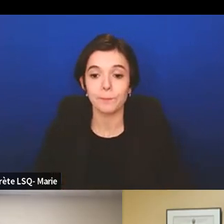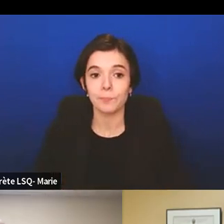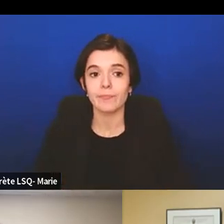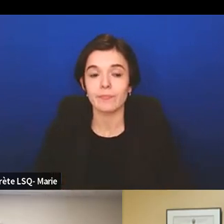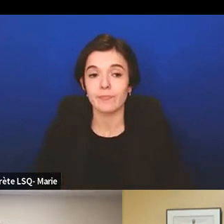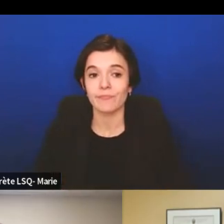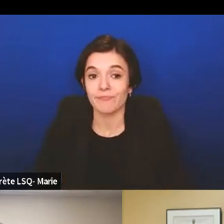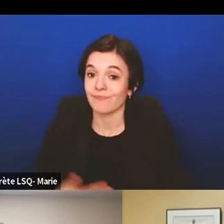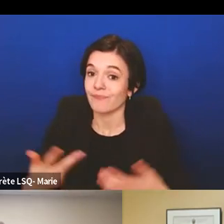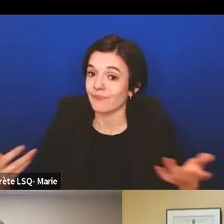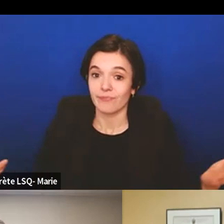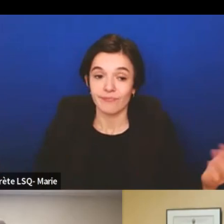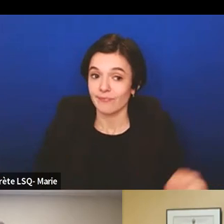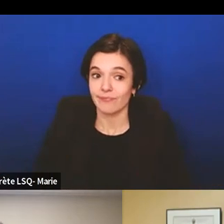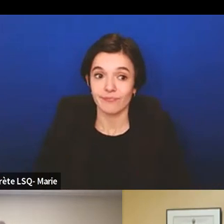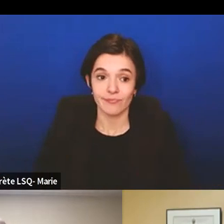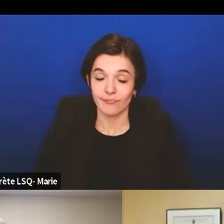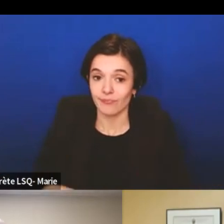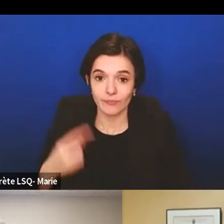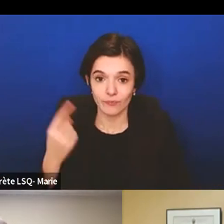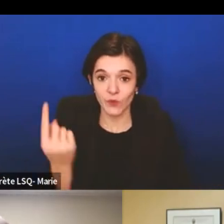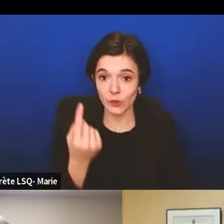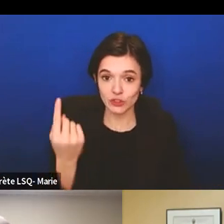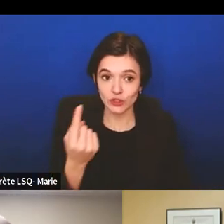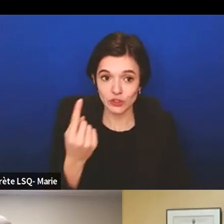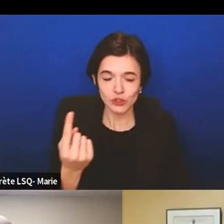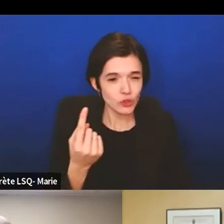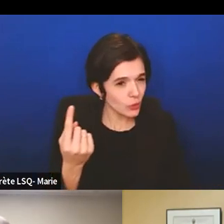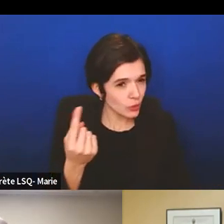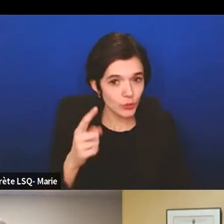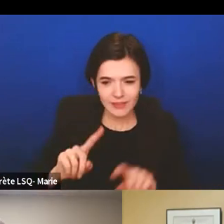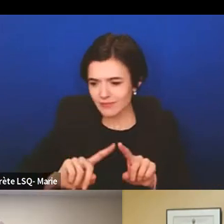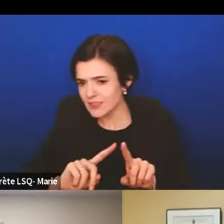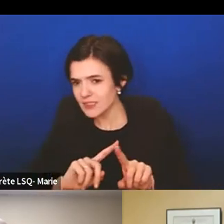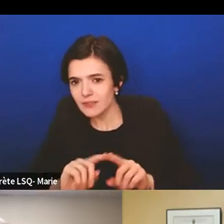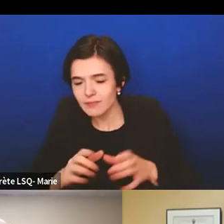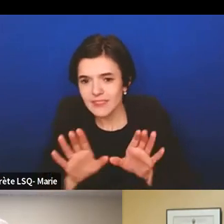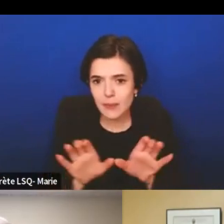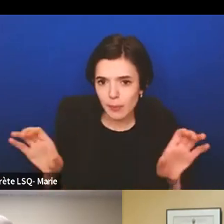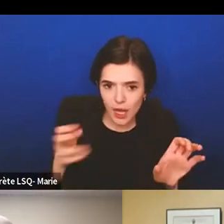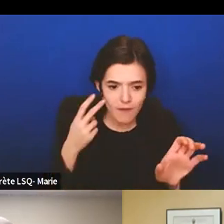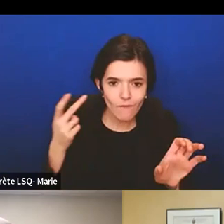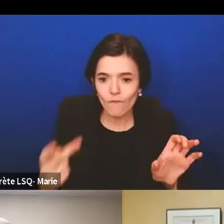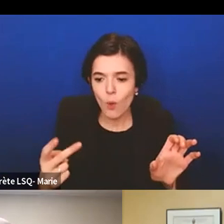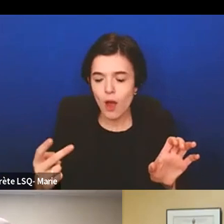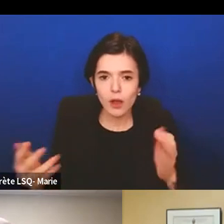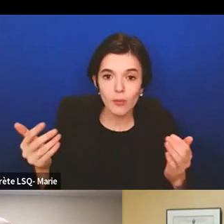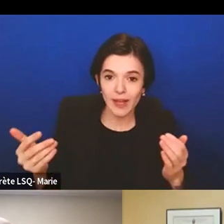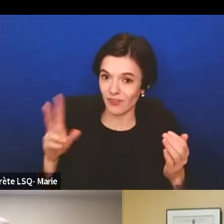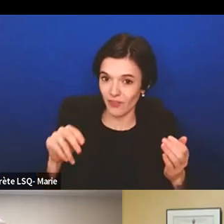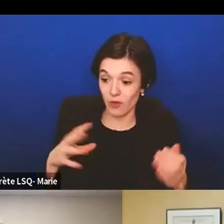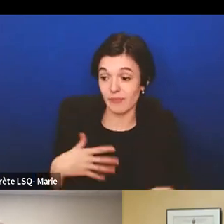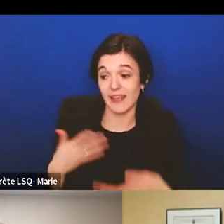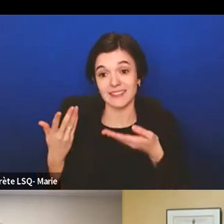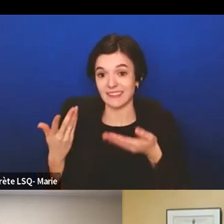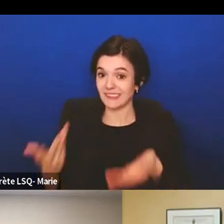ambiguë-là, on n'a pas toujours fait le distinguo dedans, à l'intérieur pour savoir. Mais bref, alors,